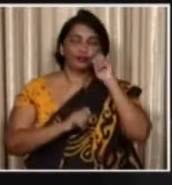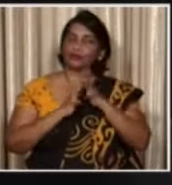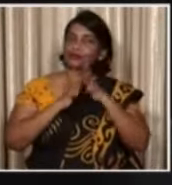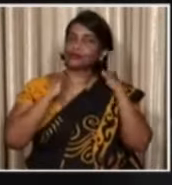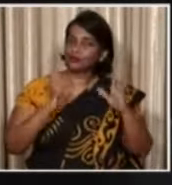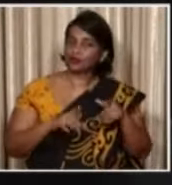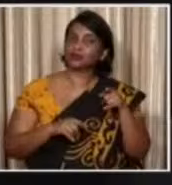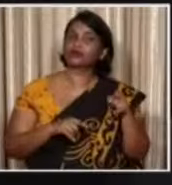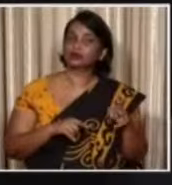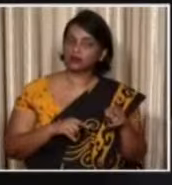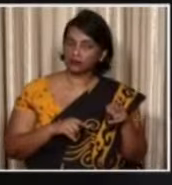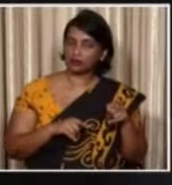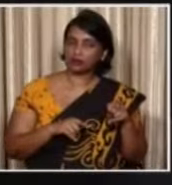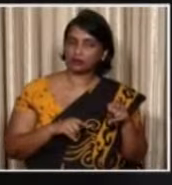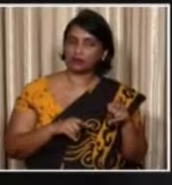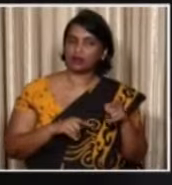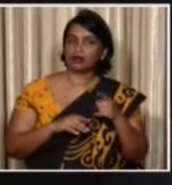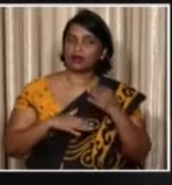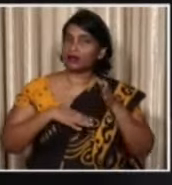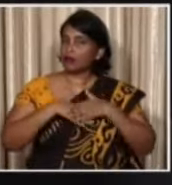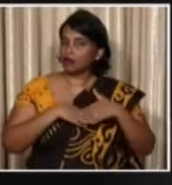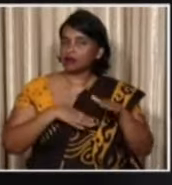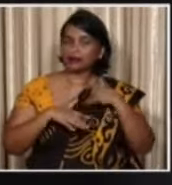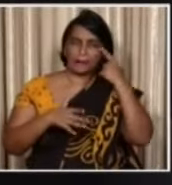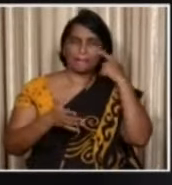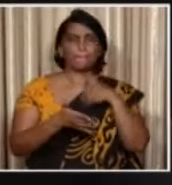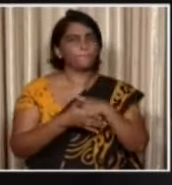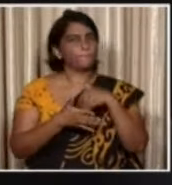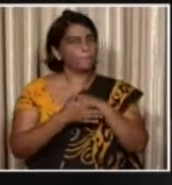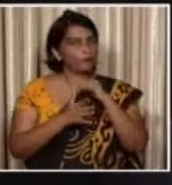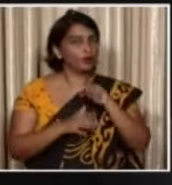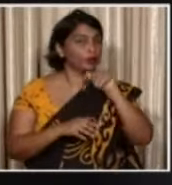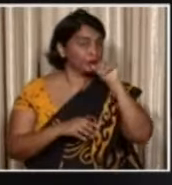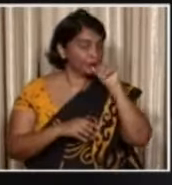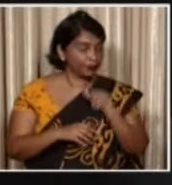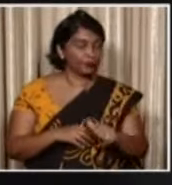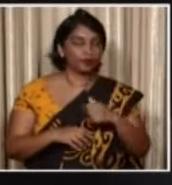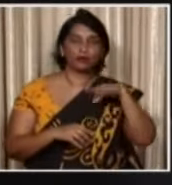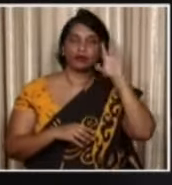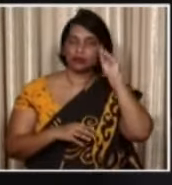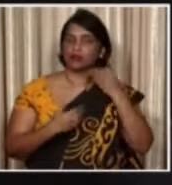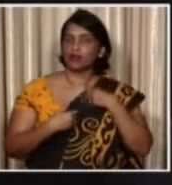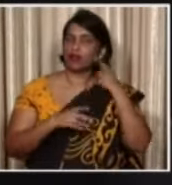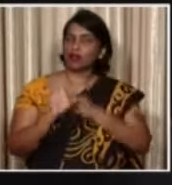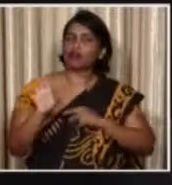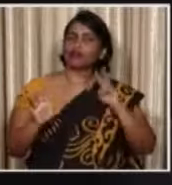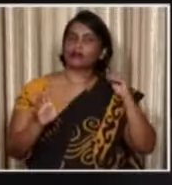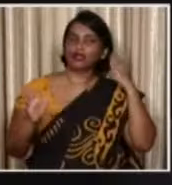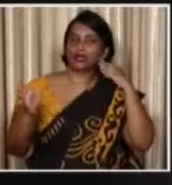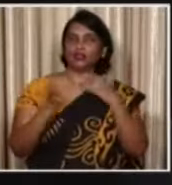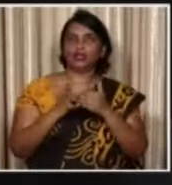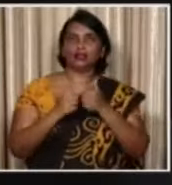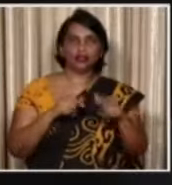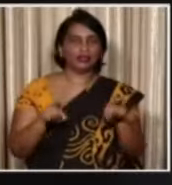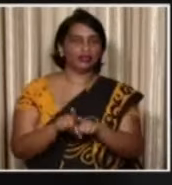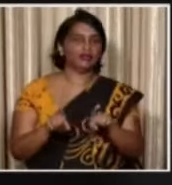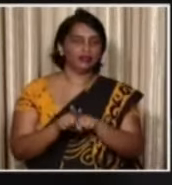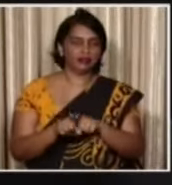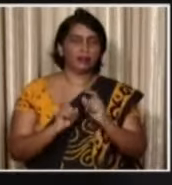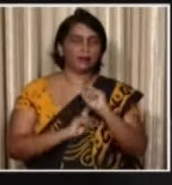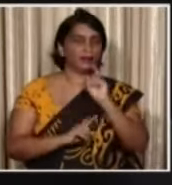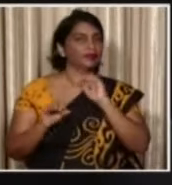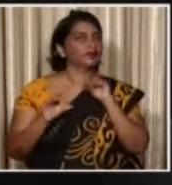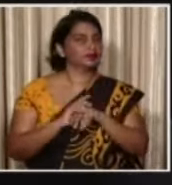Kanta, and Addena Pidane Pilibandava Sabe, Aubo de Akma, Vasara Visaka, Mage Parliament to Jivite,